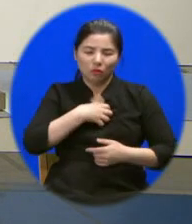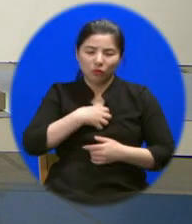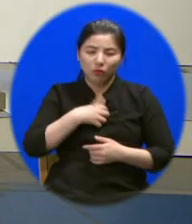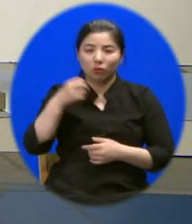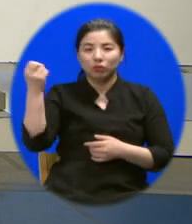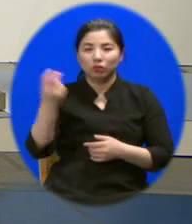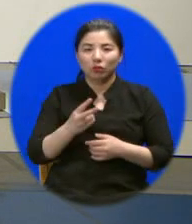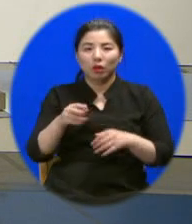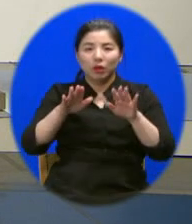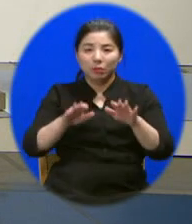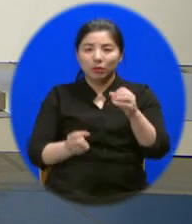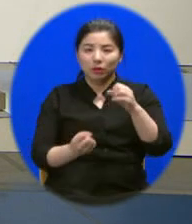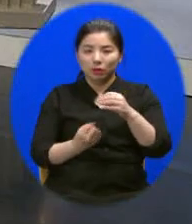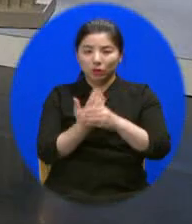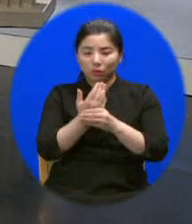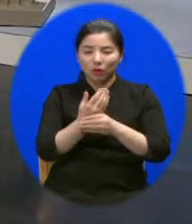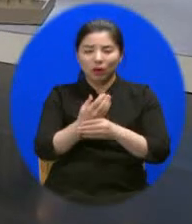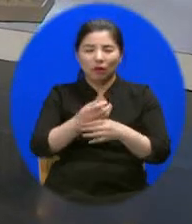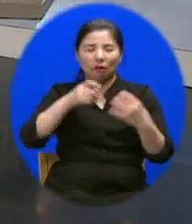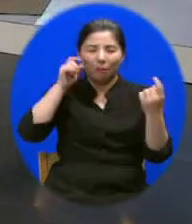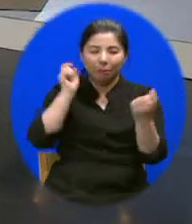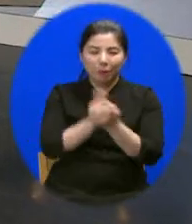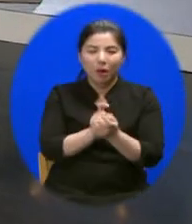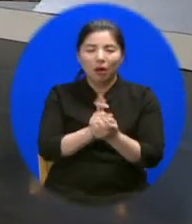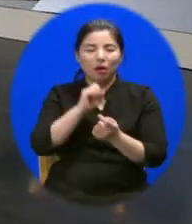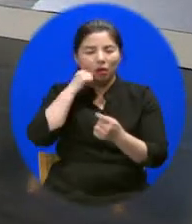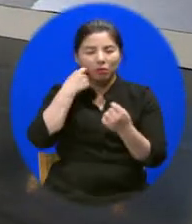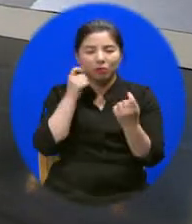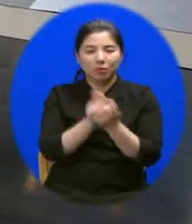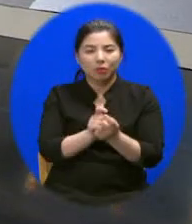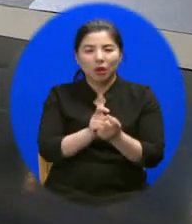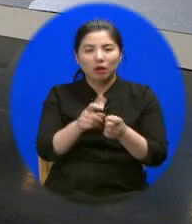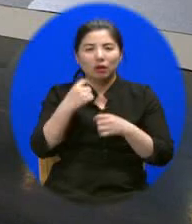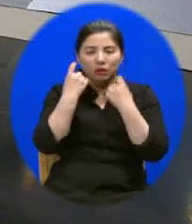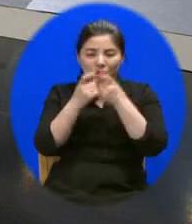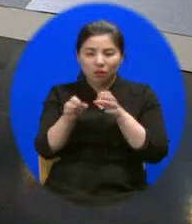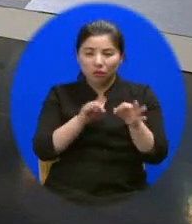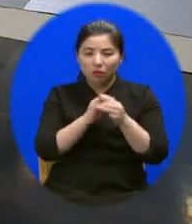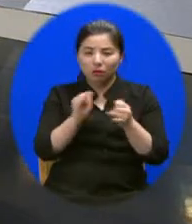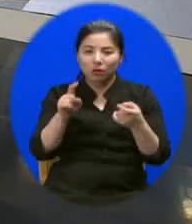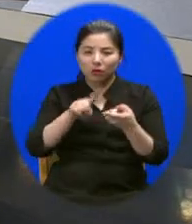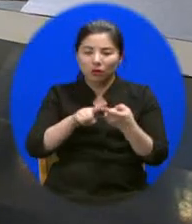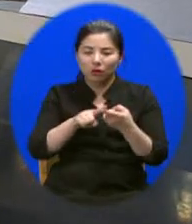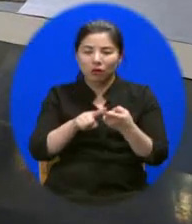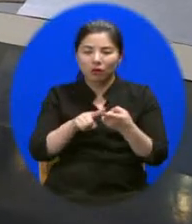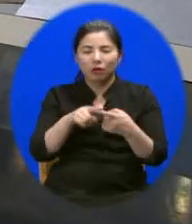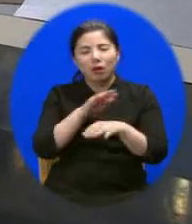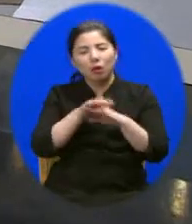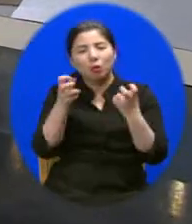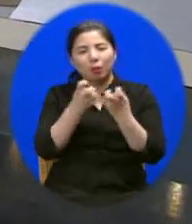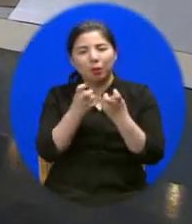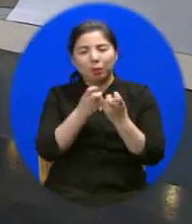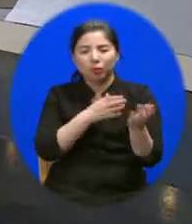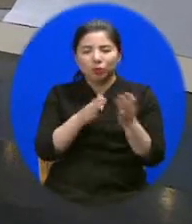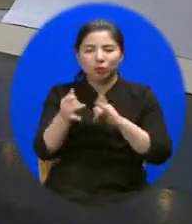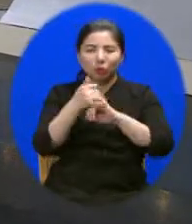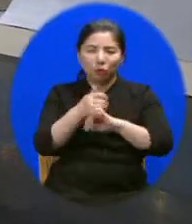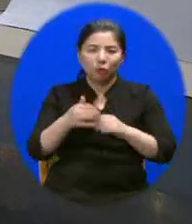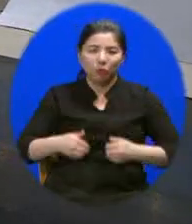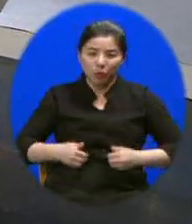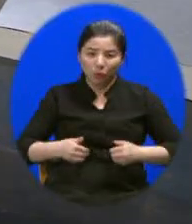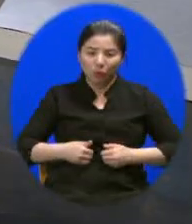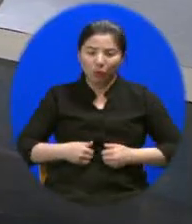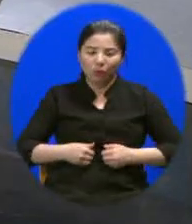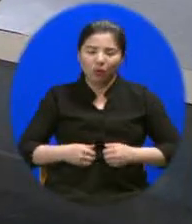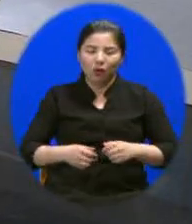이번 사태로 직격탄을 맞은 자영업자와 또 소상공인 들에 대한 대책의 특히 절실한 상황입니다 사상 초유의